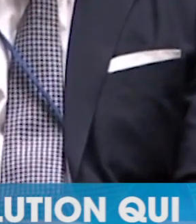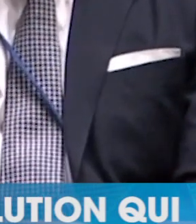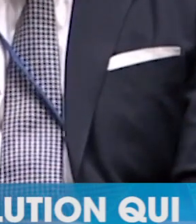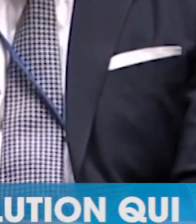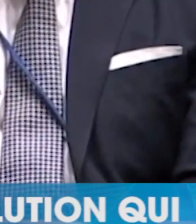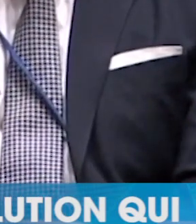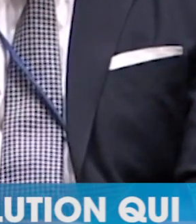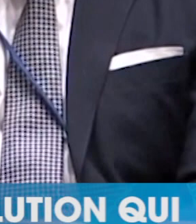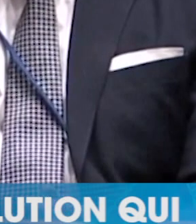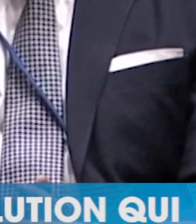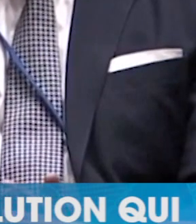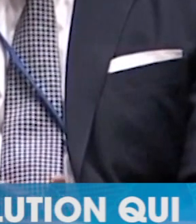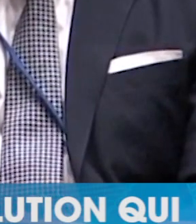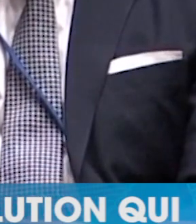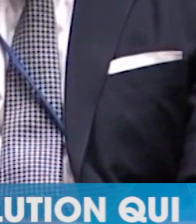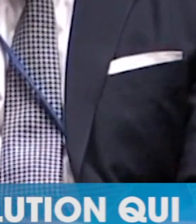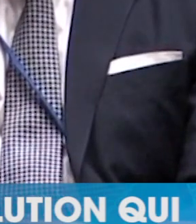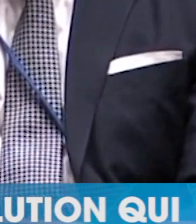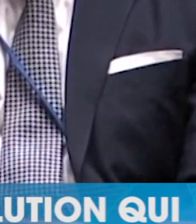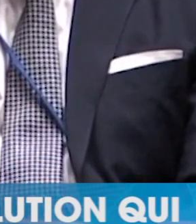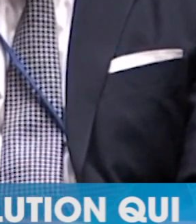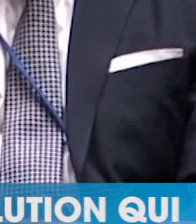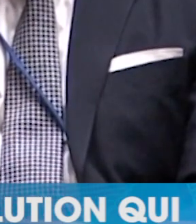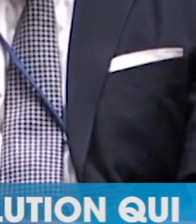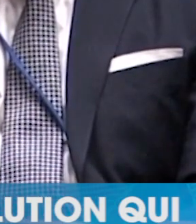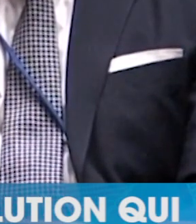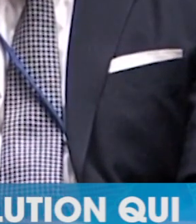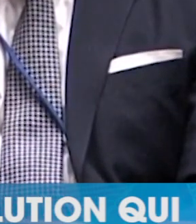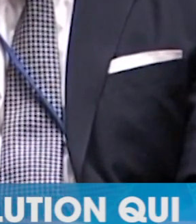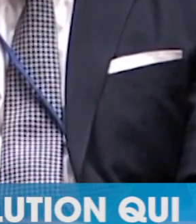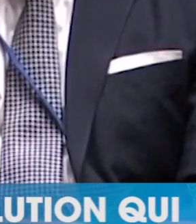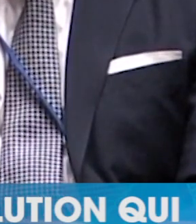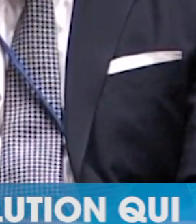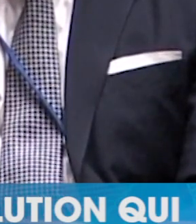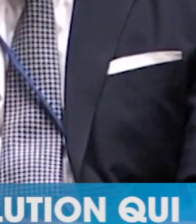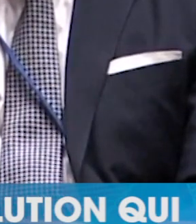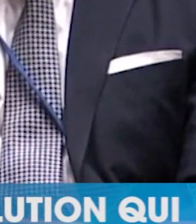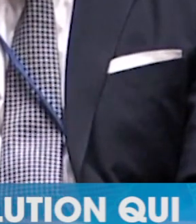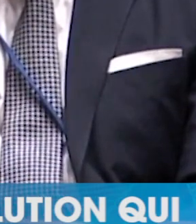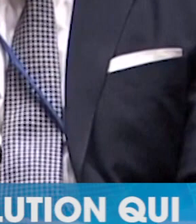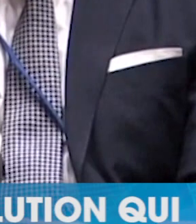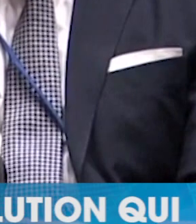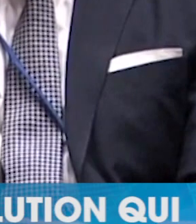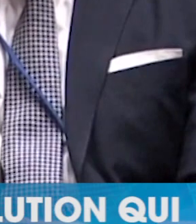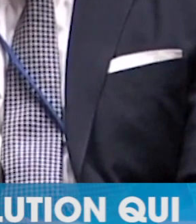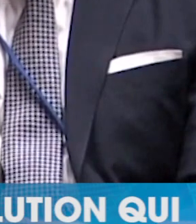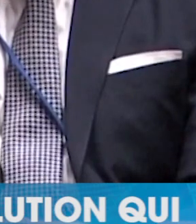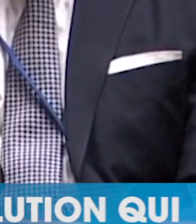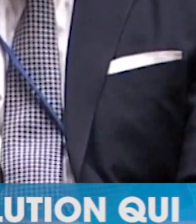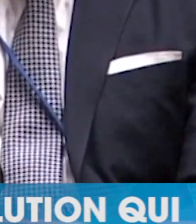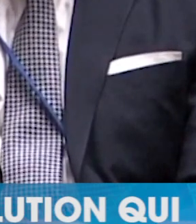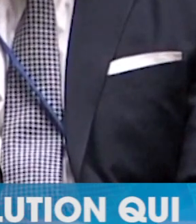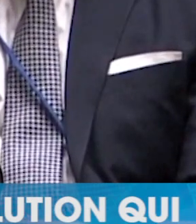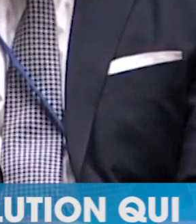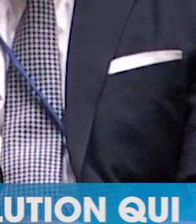non contraignante qui exige de la Russie un arrêt immédiat de la guerre en Ukraine. 140 pays ont donc voté pour,